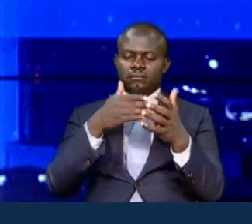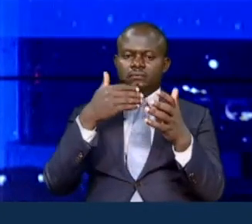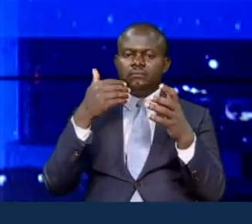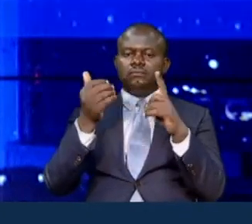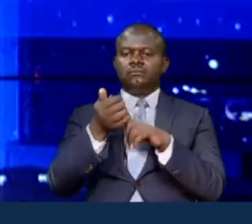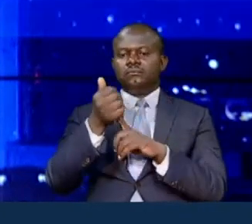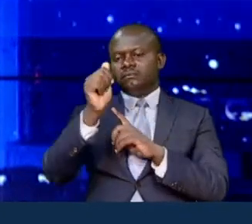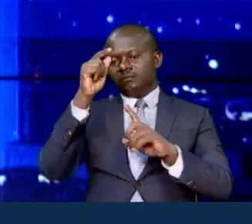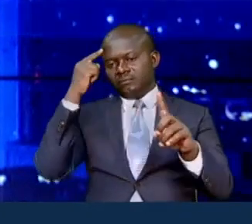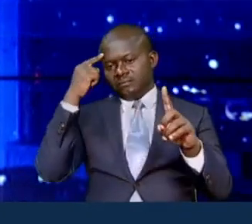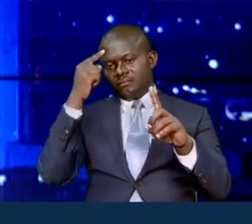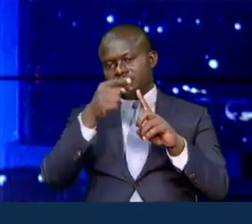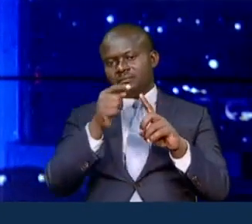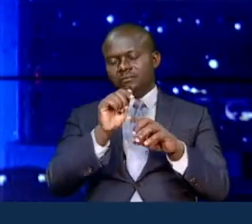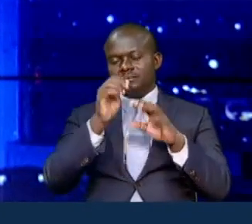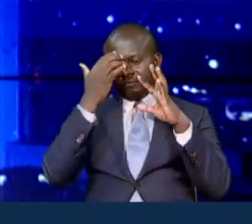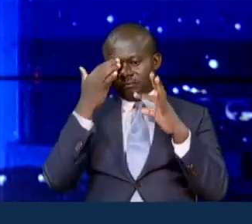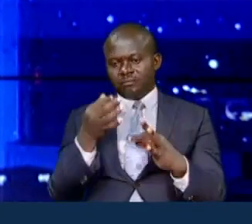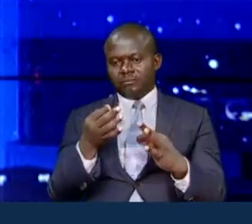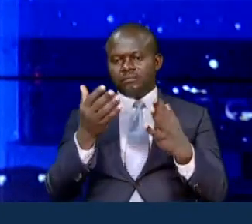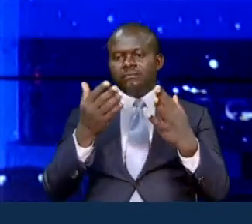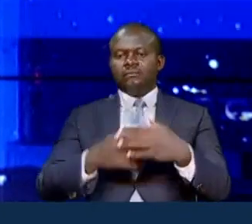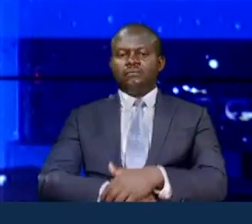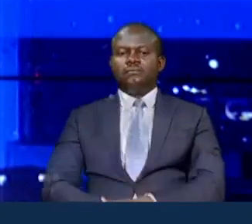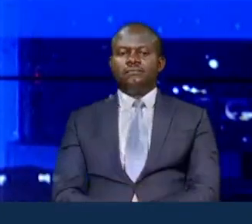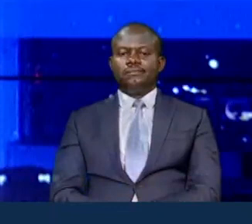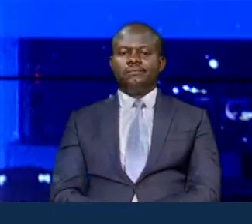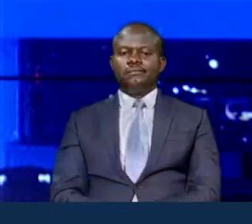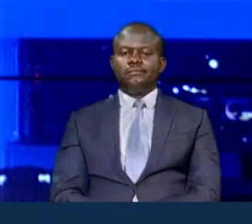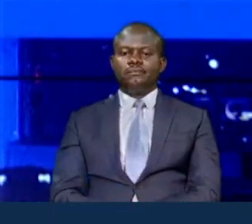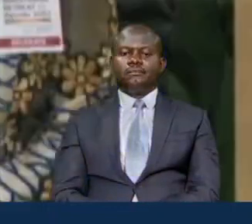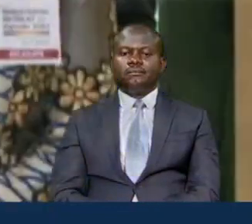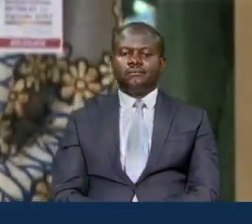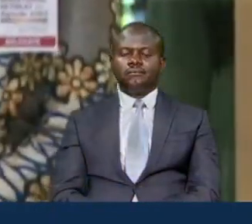izo ntego uyu mugabane wiyemeje ni inkuru tugezweho na Bosco Kwizera